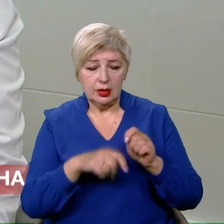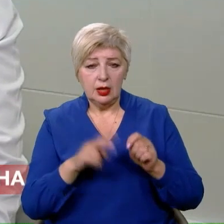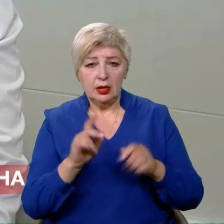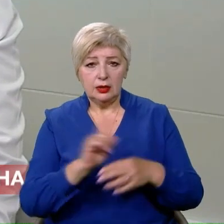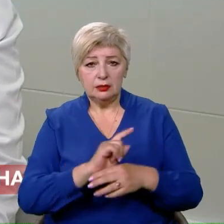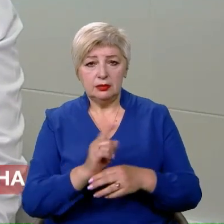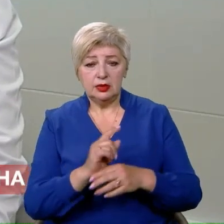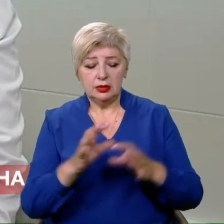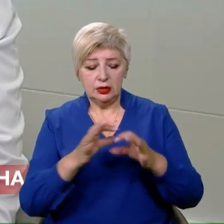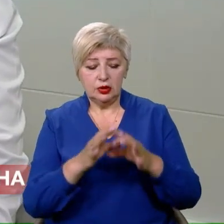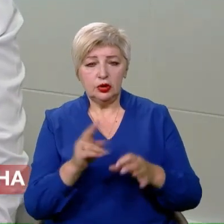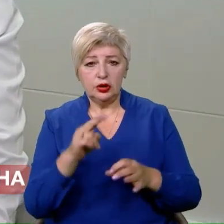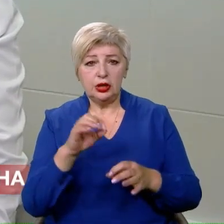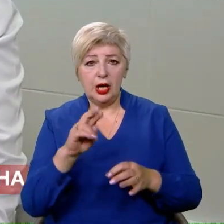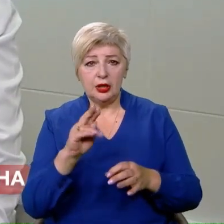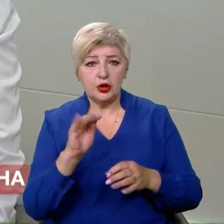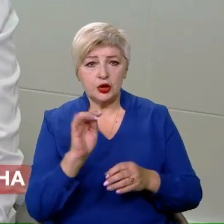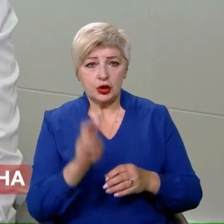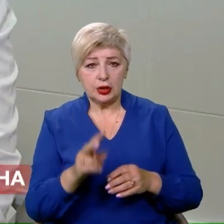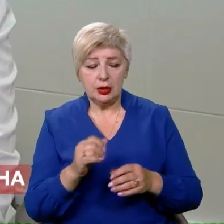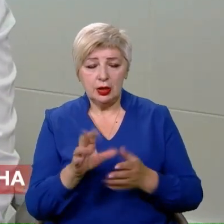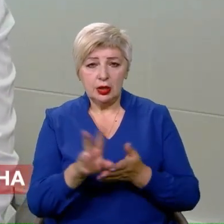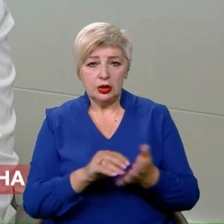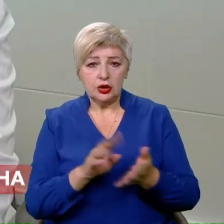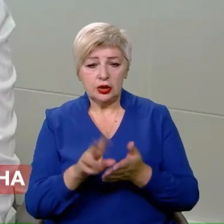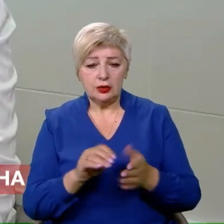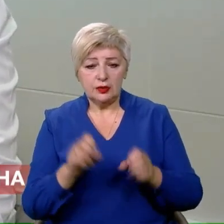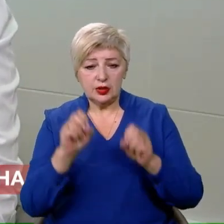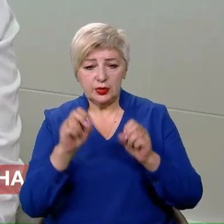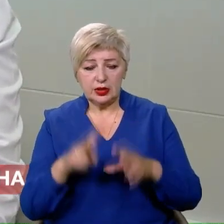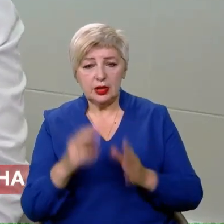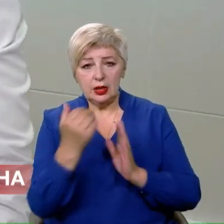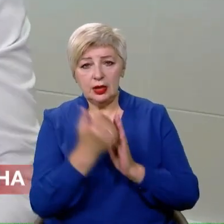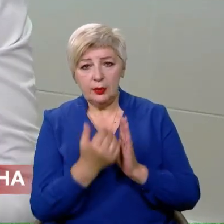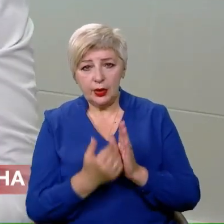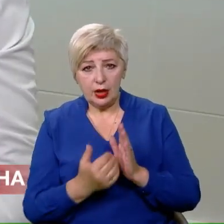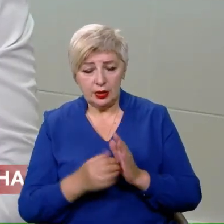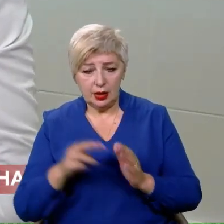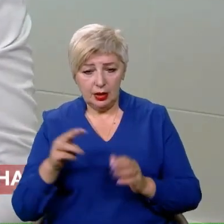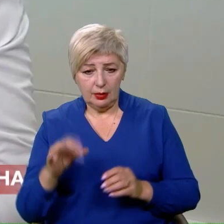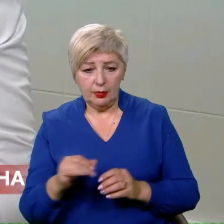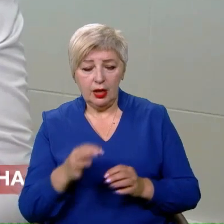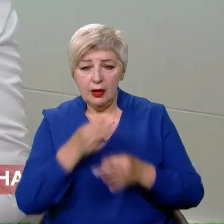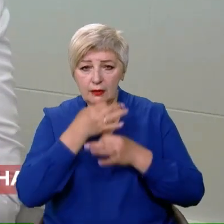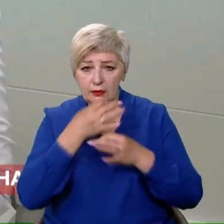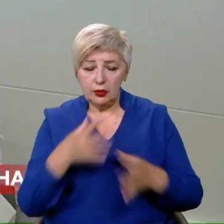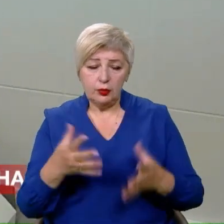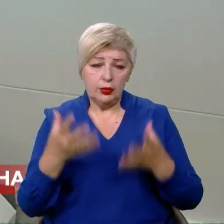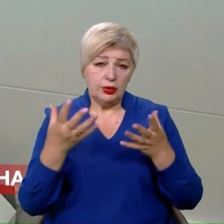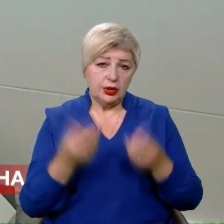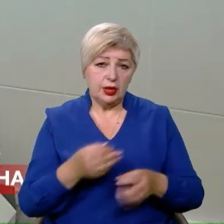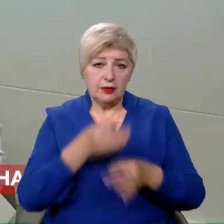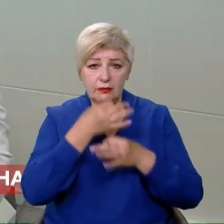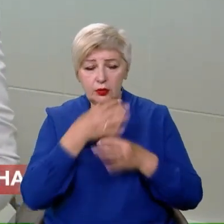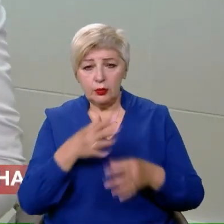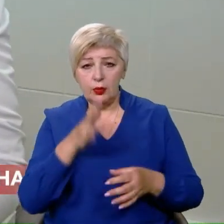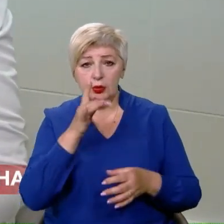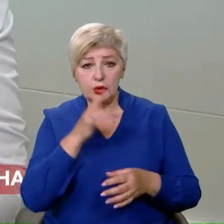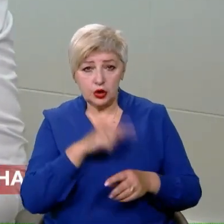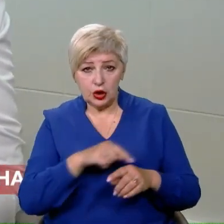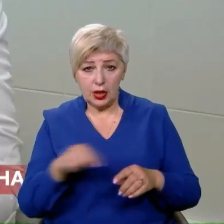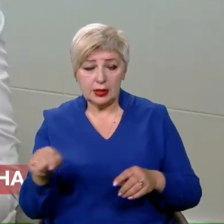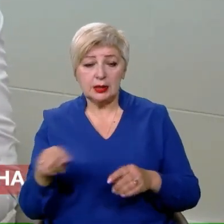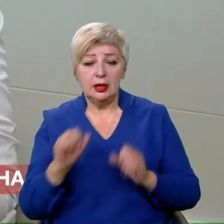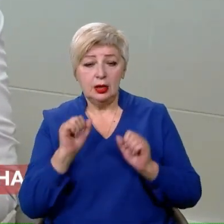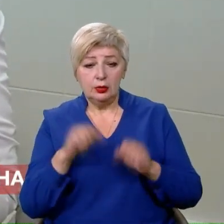который встроен в этот контейнер. Считывается специальной программой, то есть в любой день, в любой час мы можем